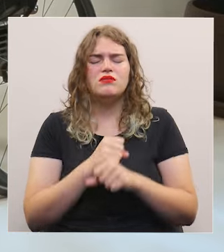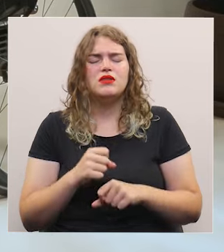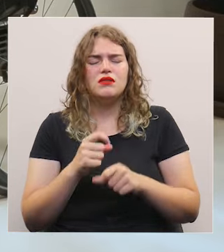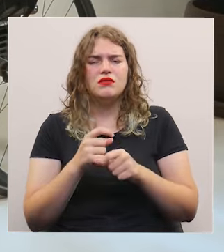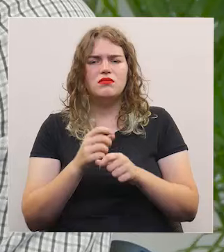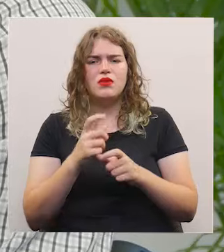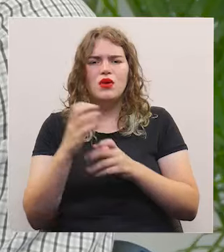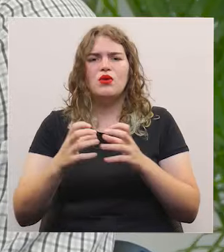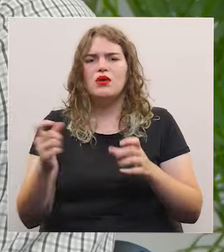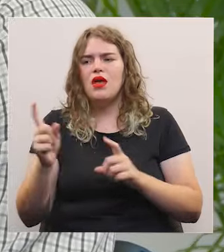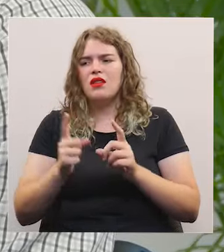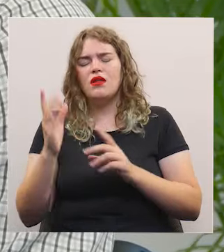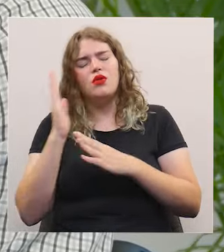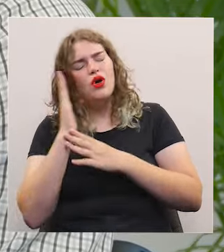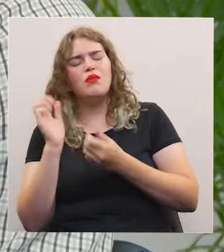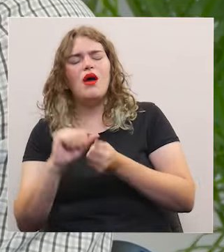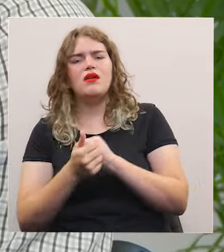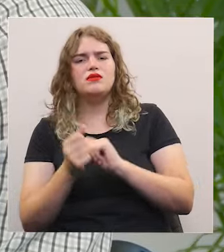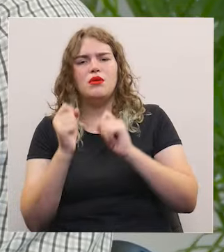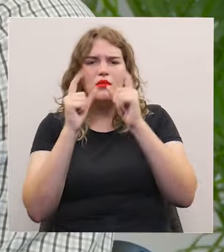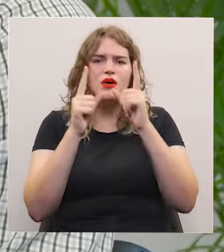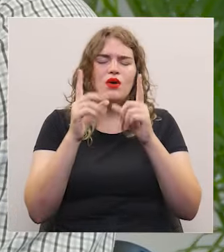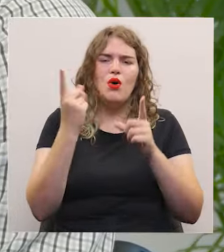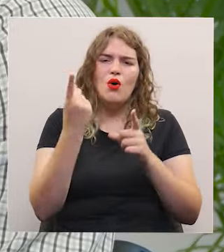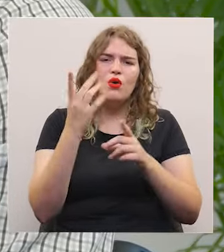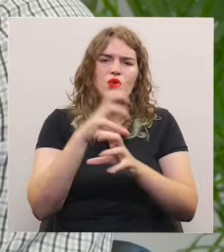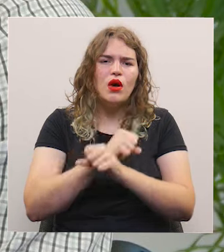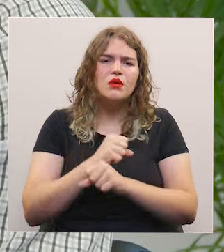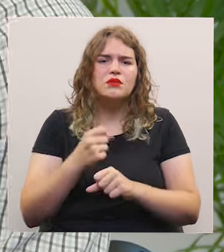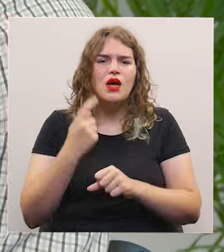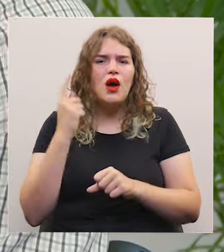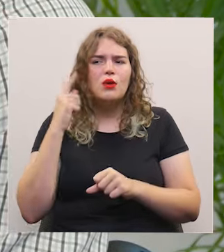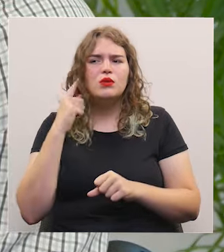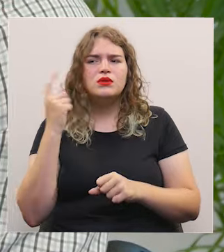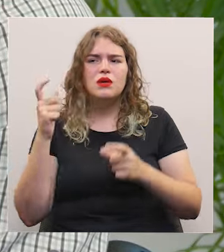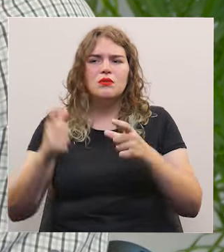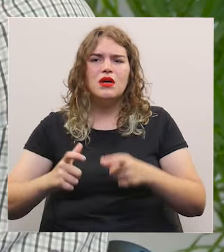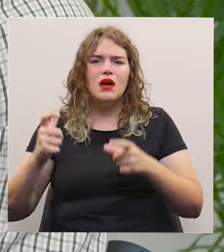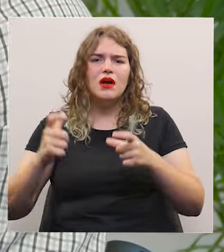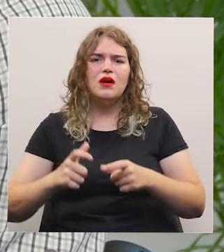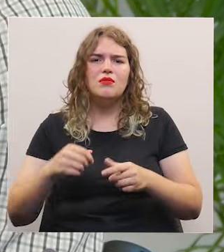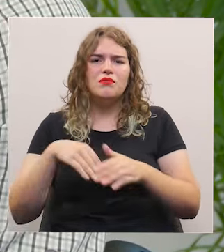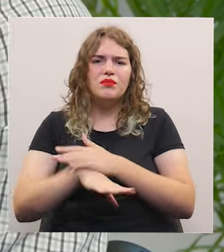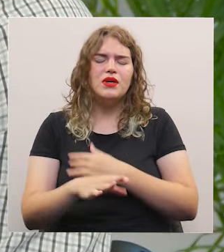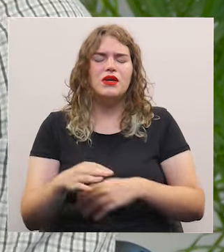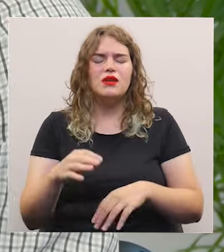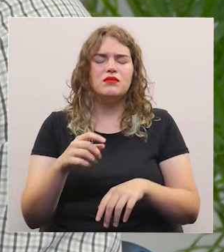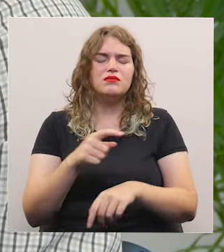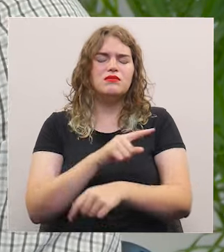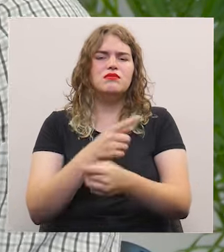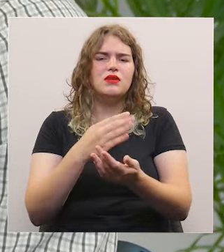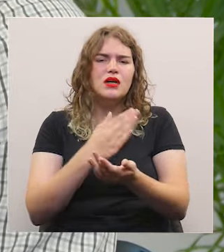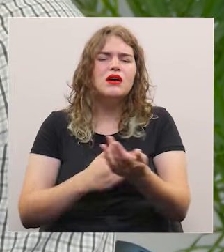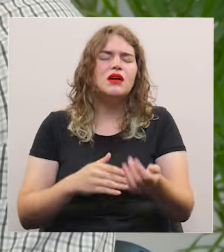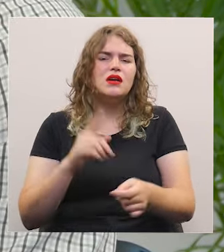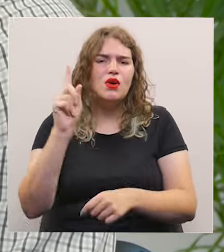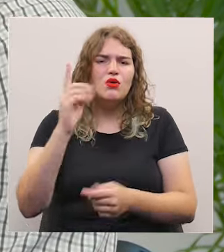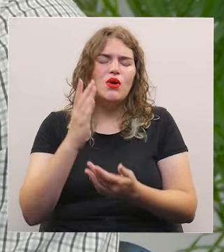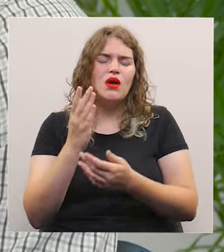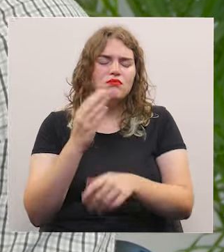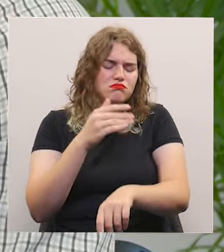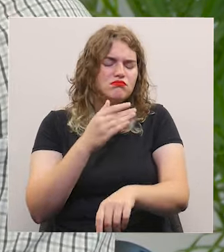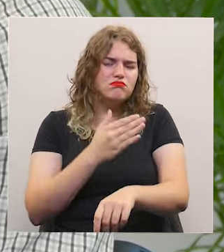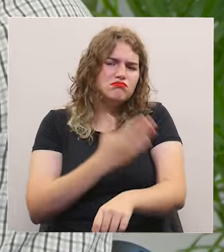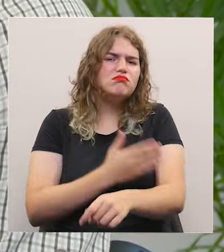am adormit și fie că dormeam sau că mă trezeam, o noapte întreagă auzeam în camera mea, prin rănile Lui ai fost vindecat, prin rănile Lui ai